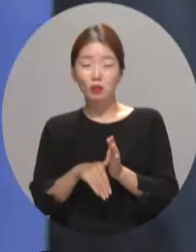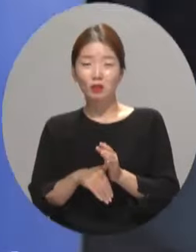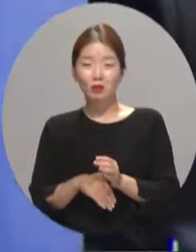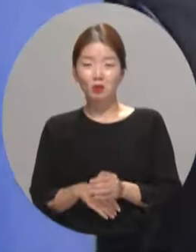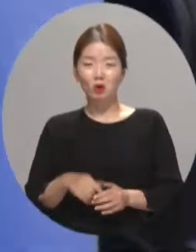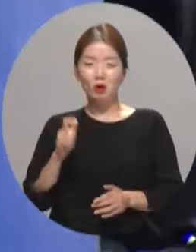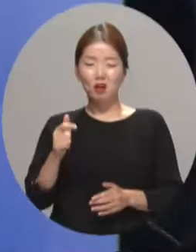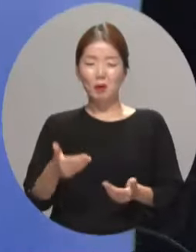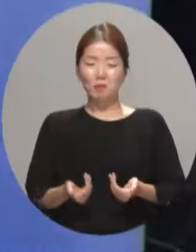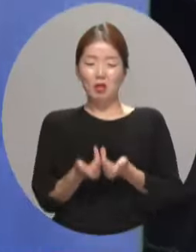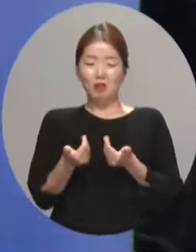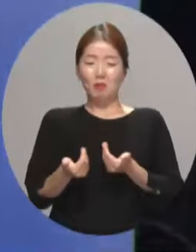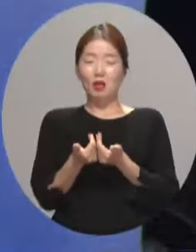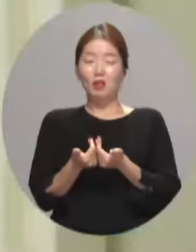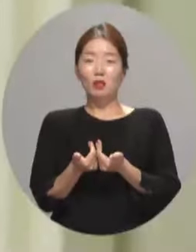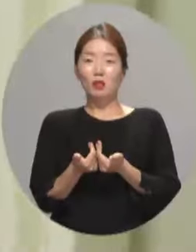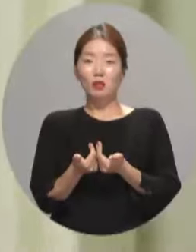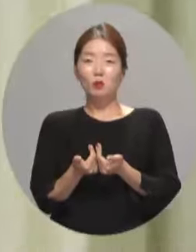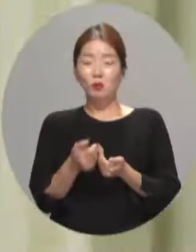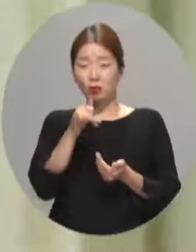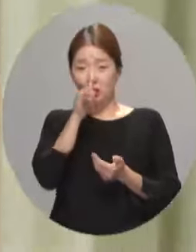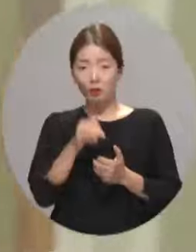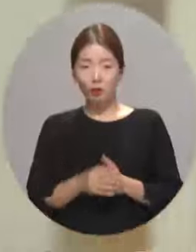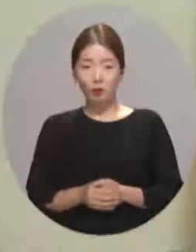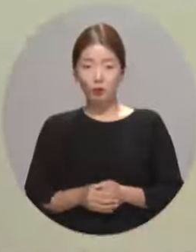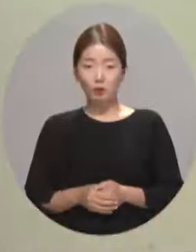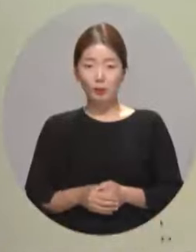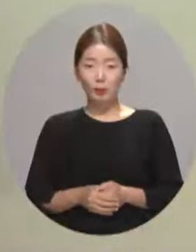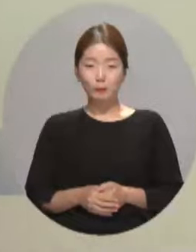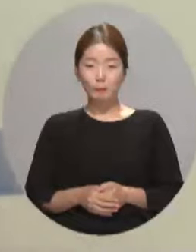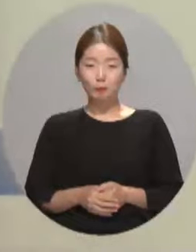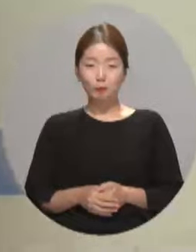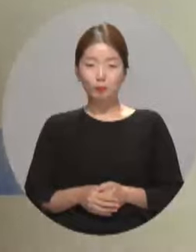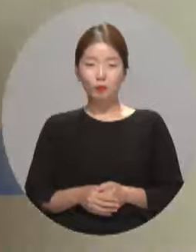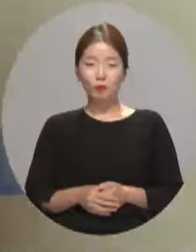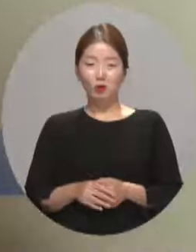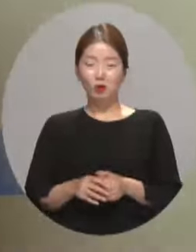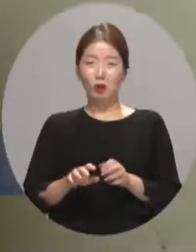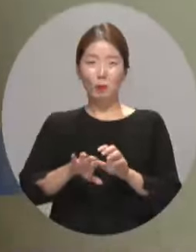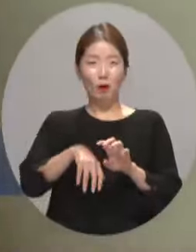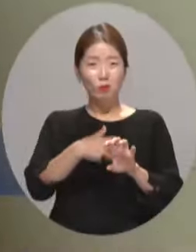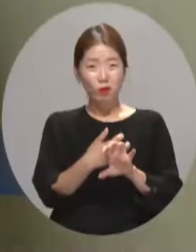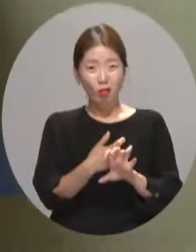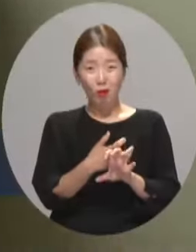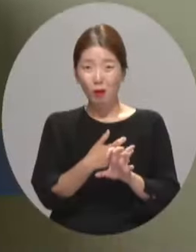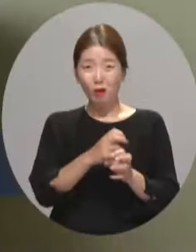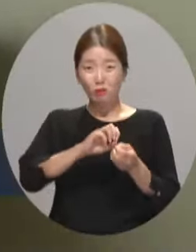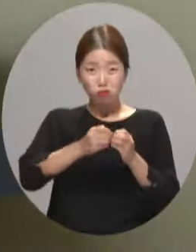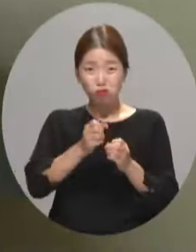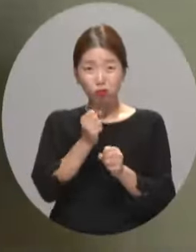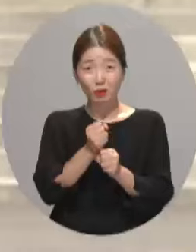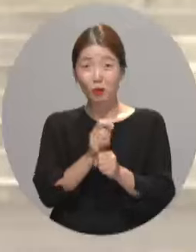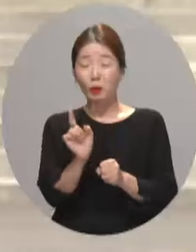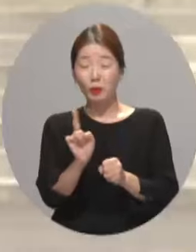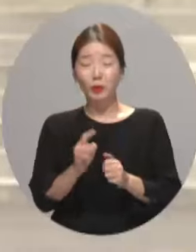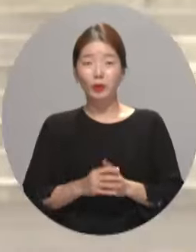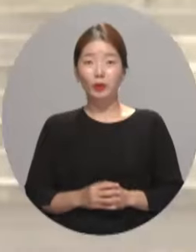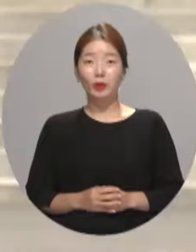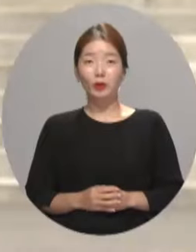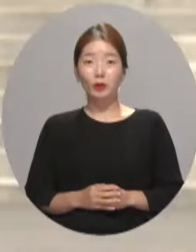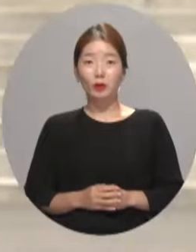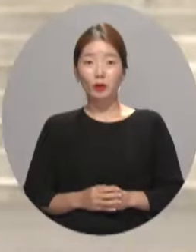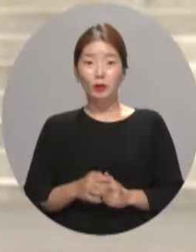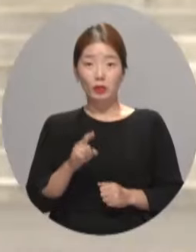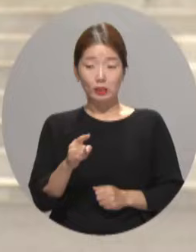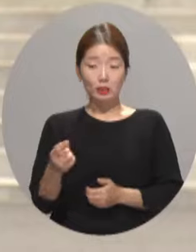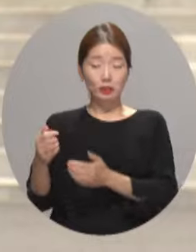강한 반감을 드러내기도 했습니다. 그렇게 외국 통과하고 당신들이 언론사야? 아유. 따라서